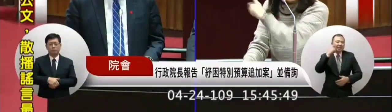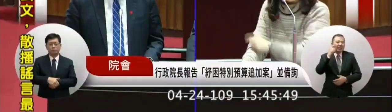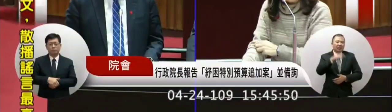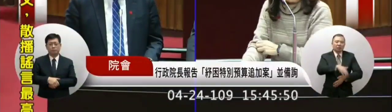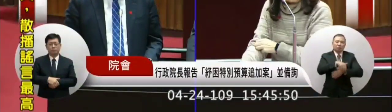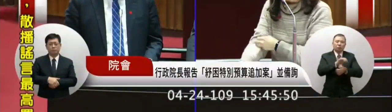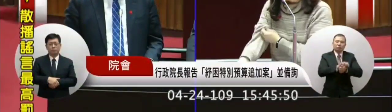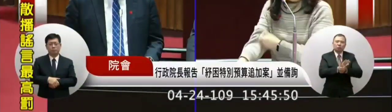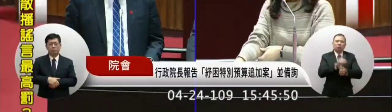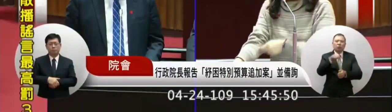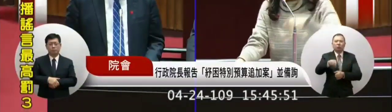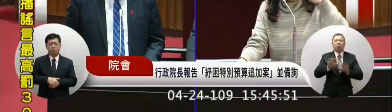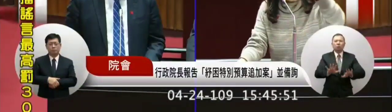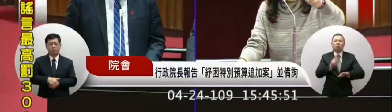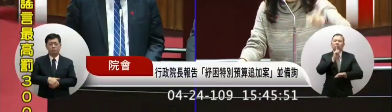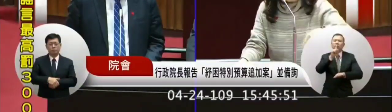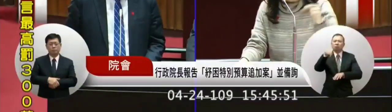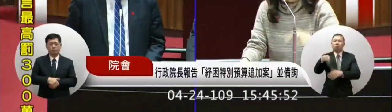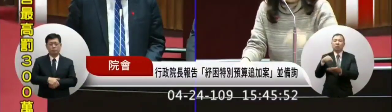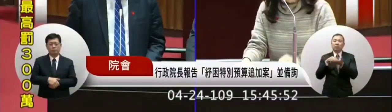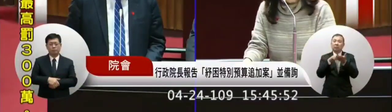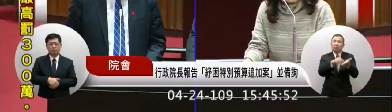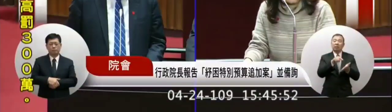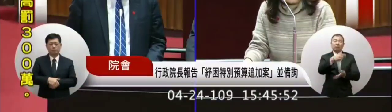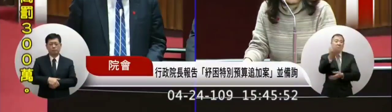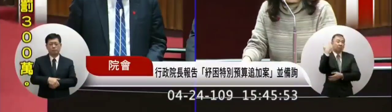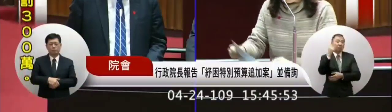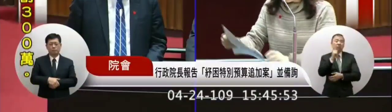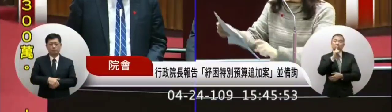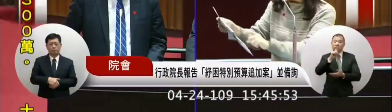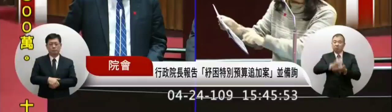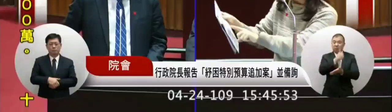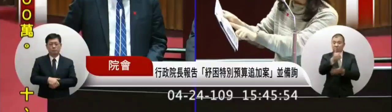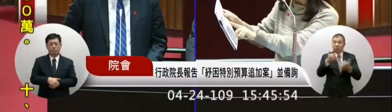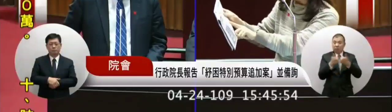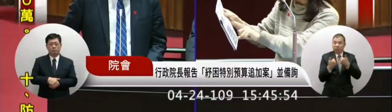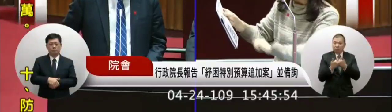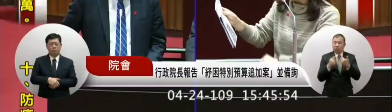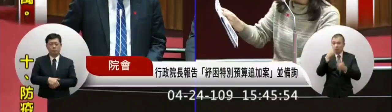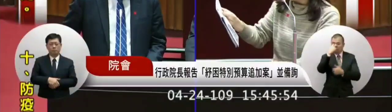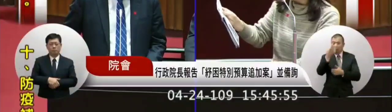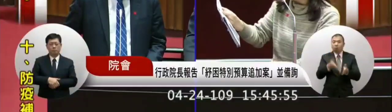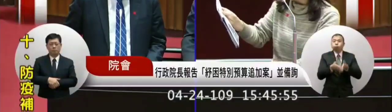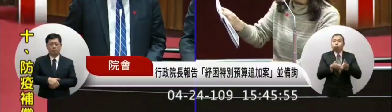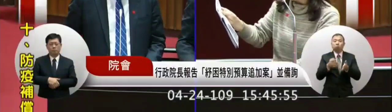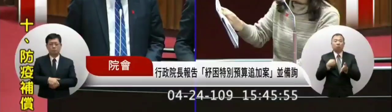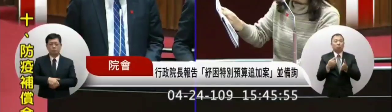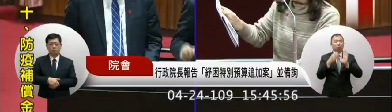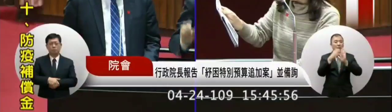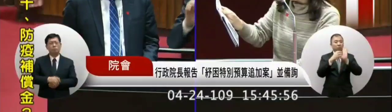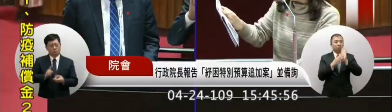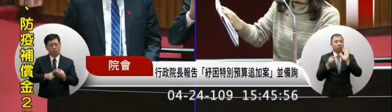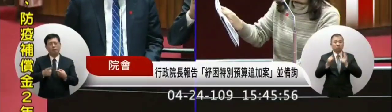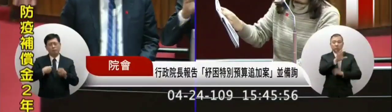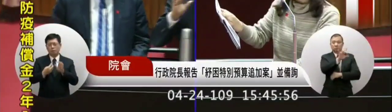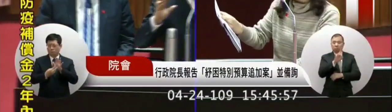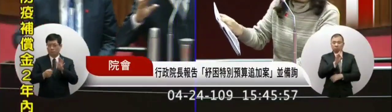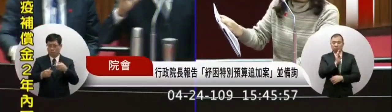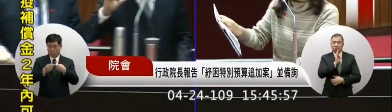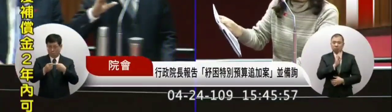笔钱要拿的部分。你们的记者会说是要去访视的哦，我这个文字是从你们这边来的耶。 是了，我们